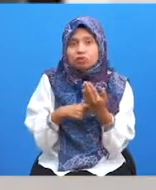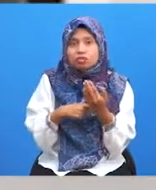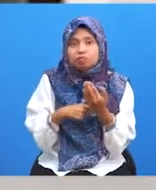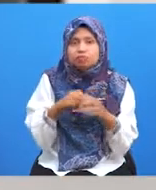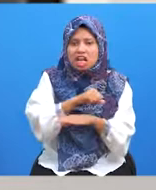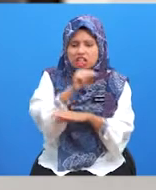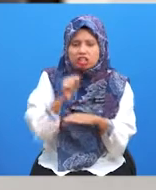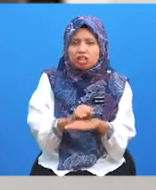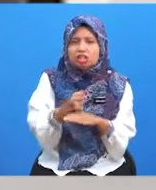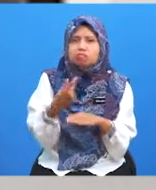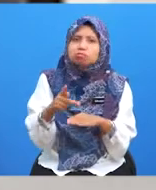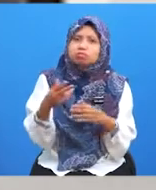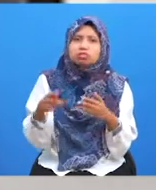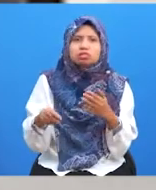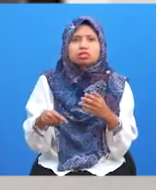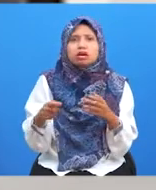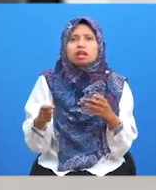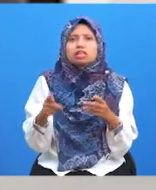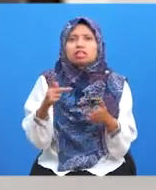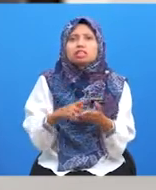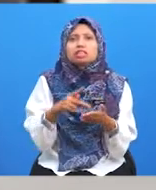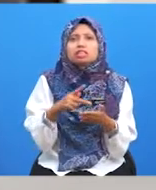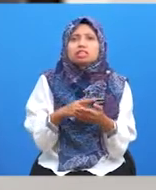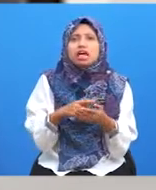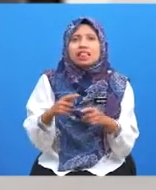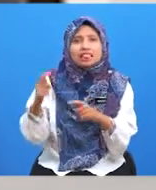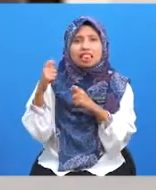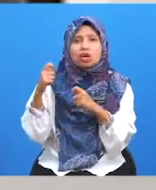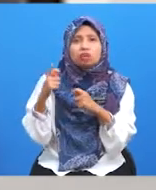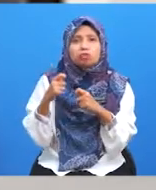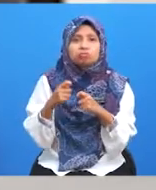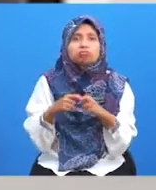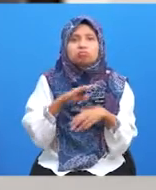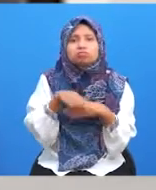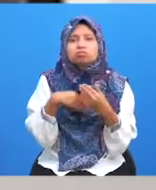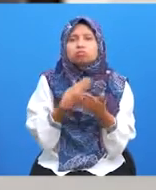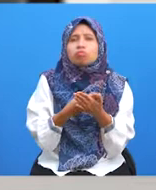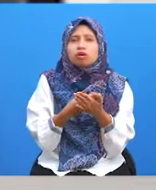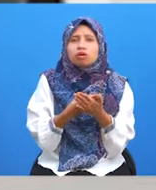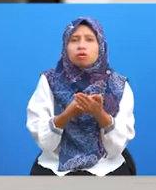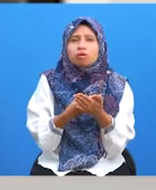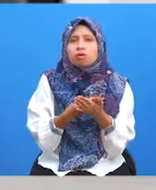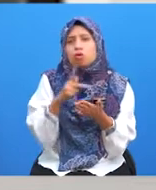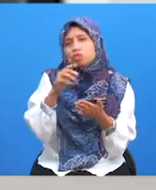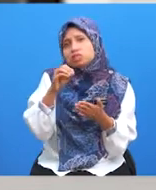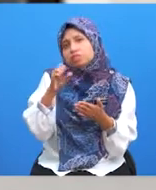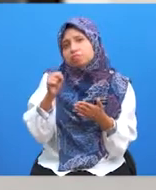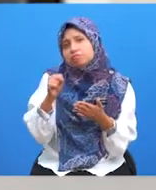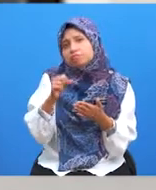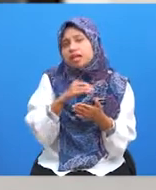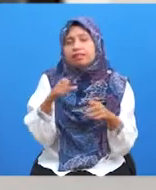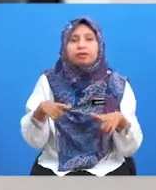terpaksa menanggung kos perisian berhikmat and teknik ke dan pelaksanaan kursus yang